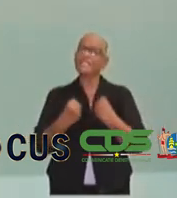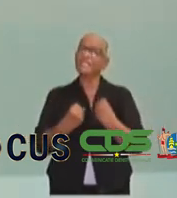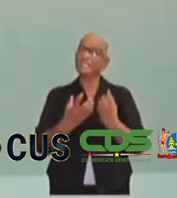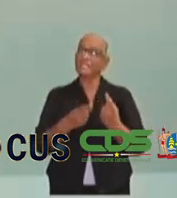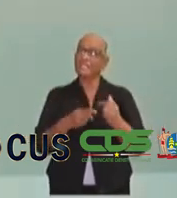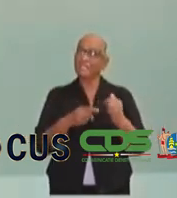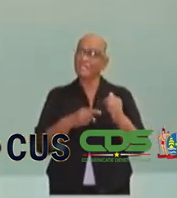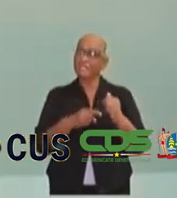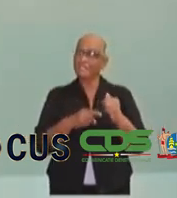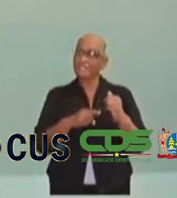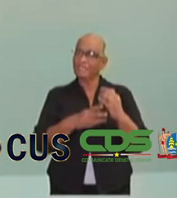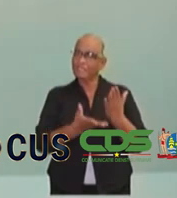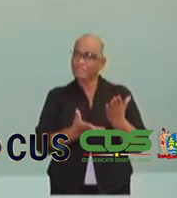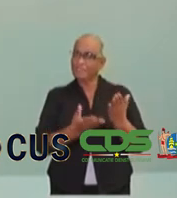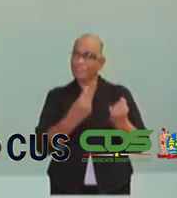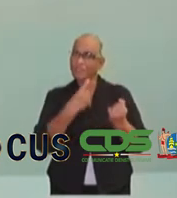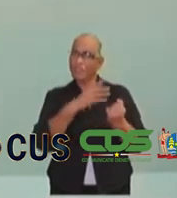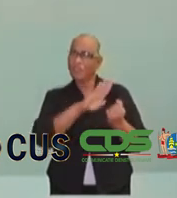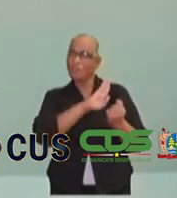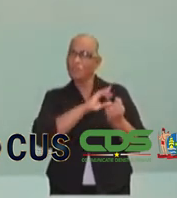lang